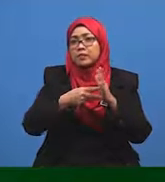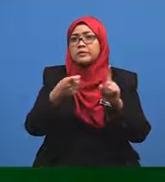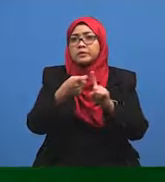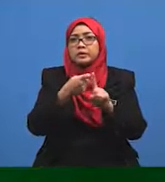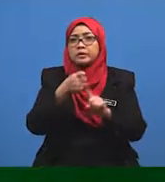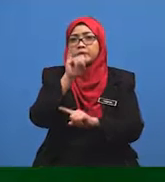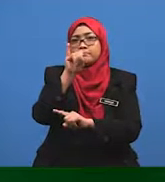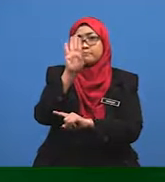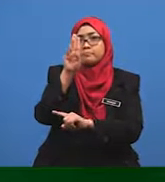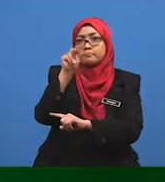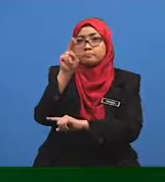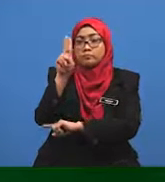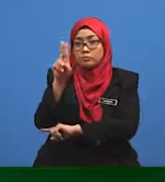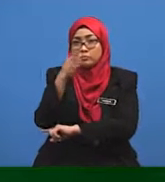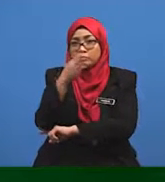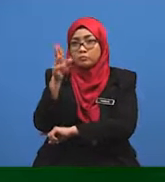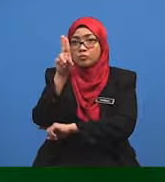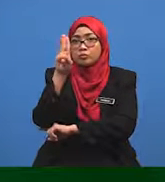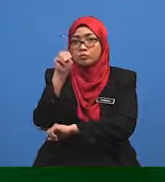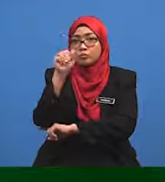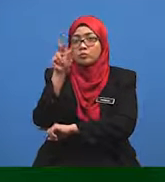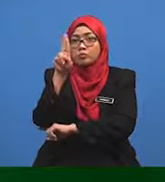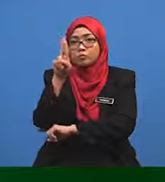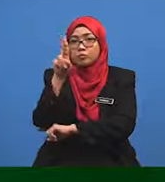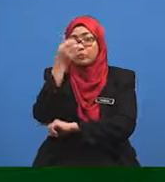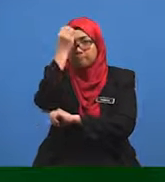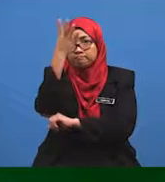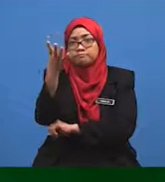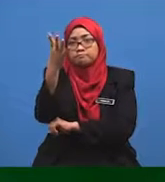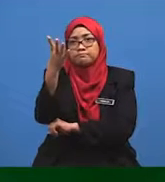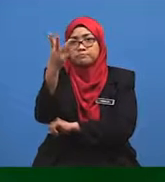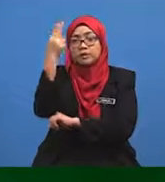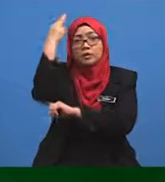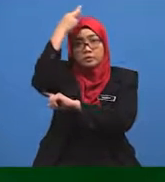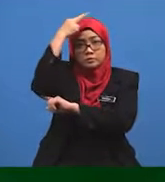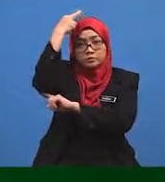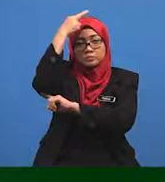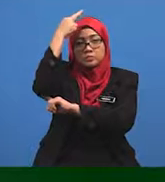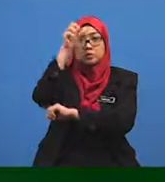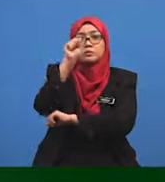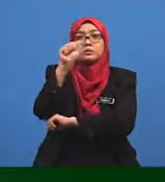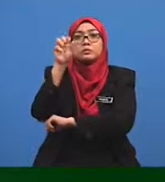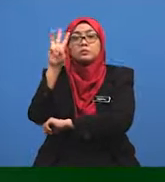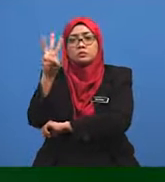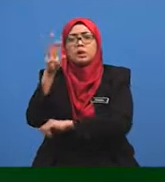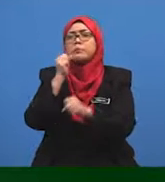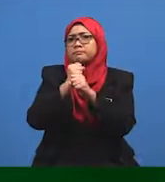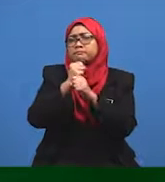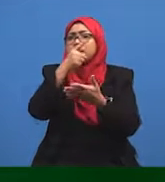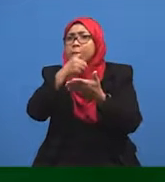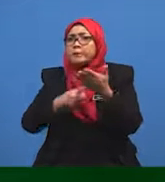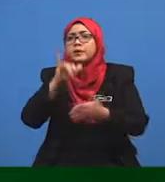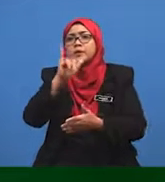Umar radhiyallahu an, beliau berkata, Rasulullah sallallahu alaihi wasallam ditanya, pekerjaan apakah